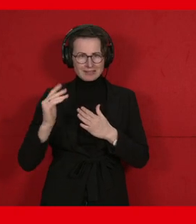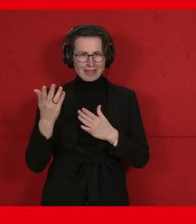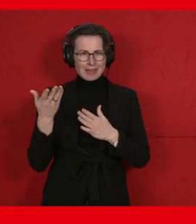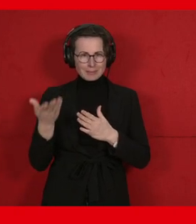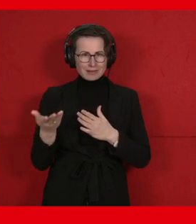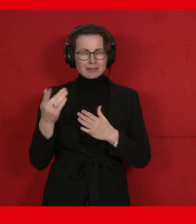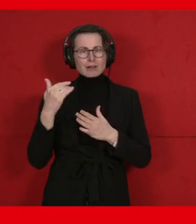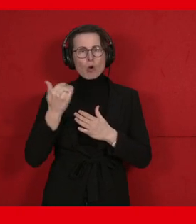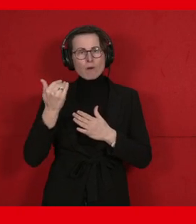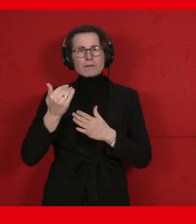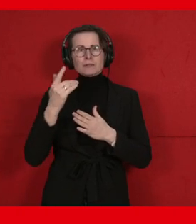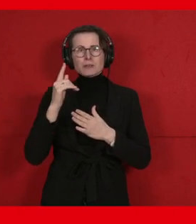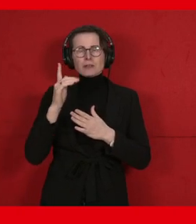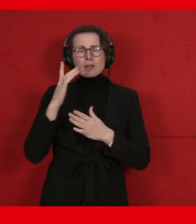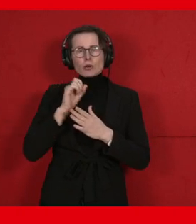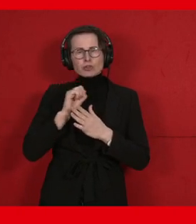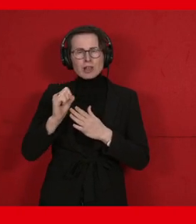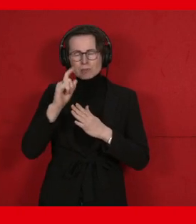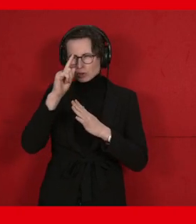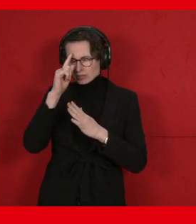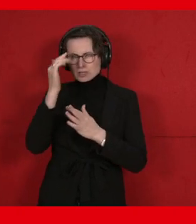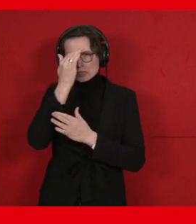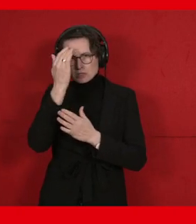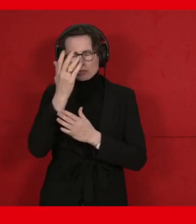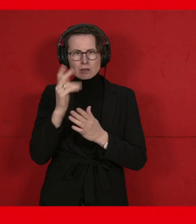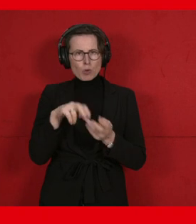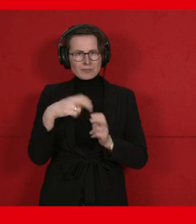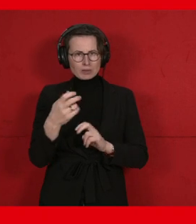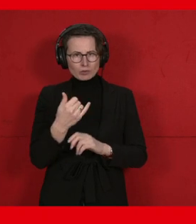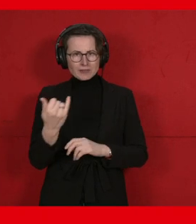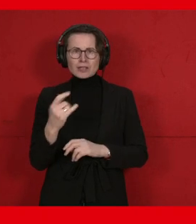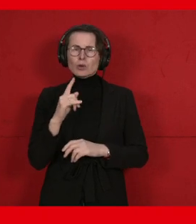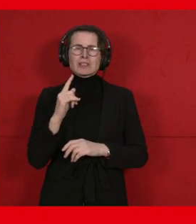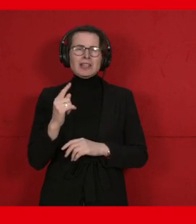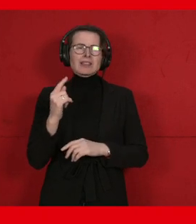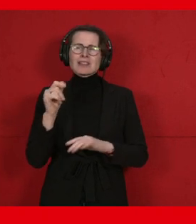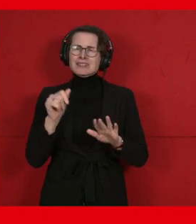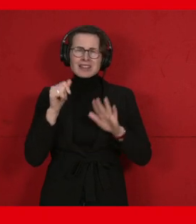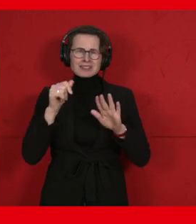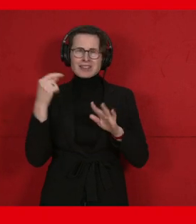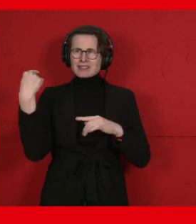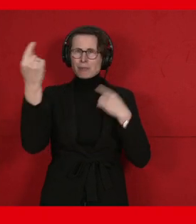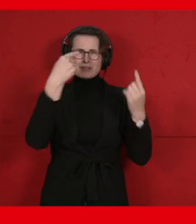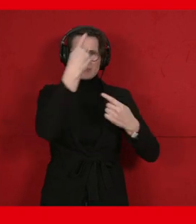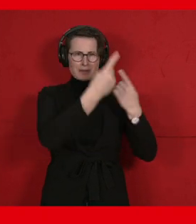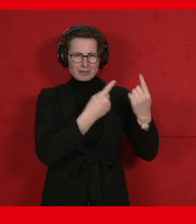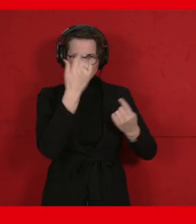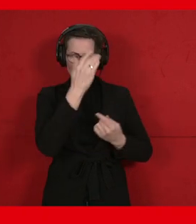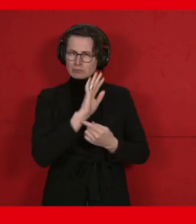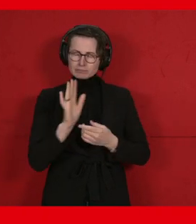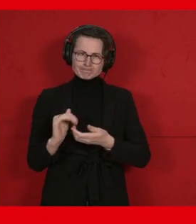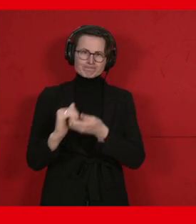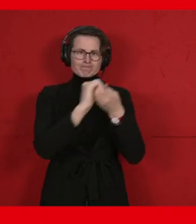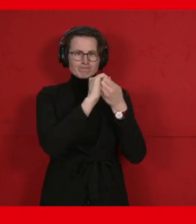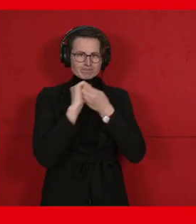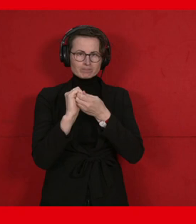stark damit beschäftigen muss, wie setzt man es denn eigentlich um und nicht grundsätzlich jedes Bundesland sich wieder überlegen muss, ich mache es anders. Ich glaube, wenn